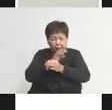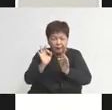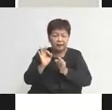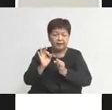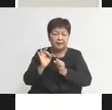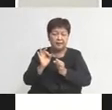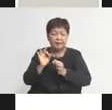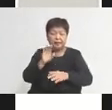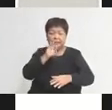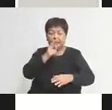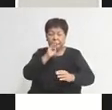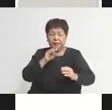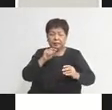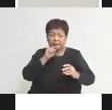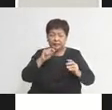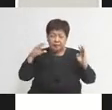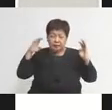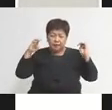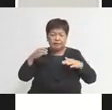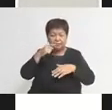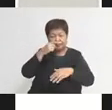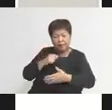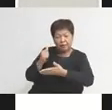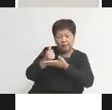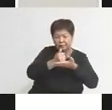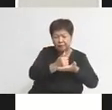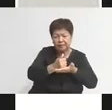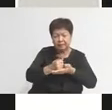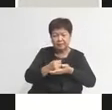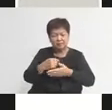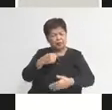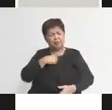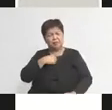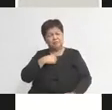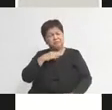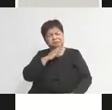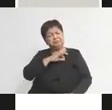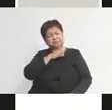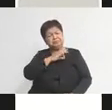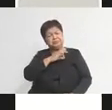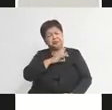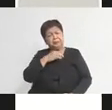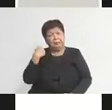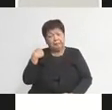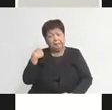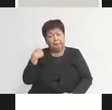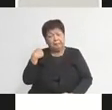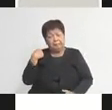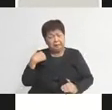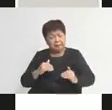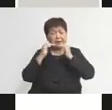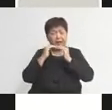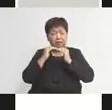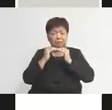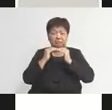ไหมมีสิทธิ์จะดำเนินการชีวิตที่เราทำหากินค้าขายมีสิทธิ์